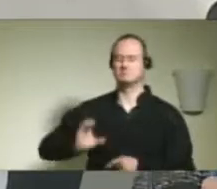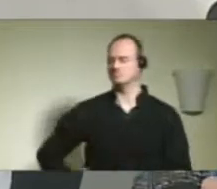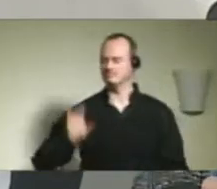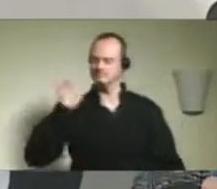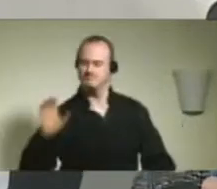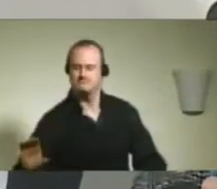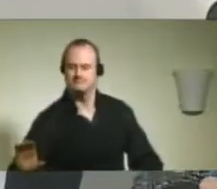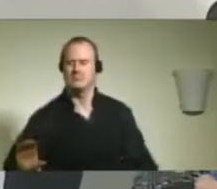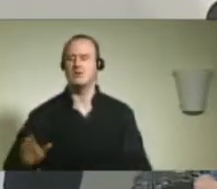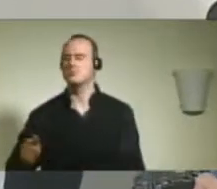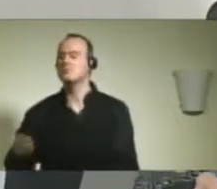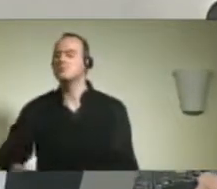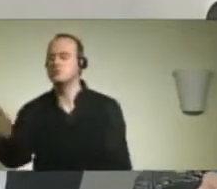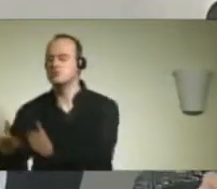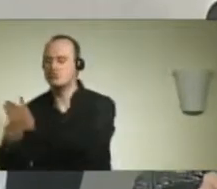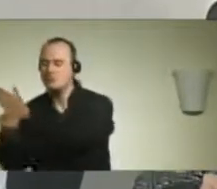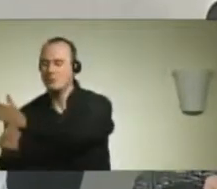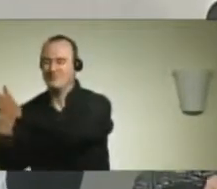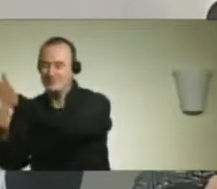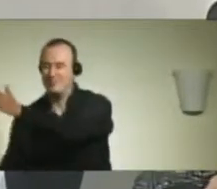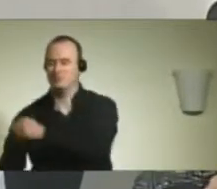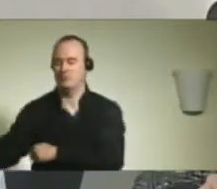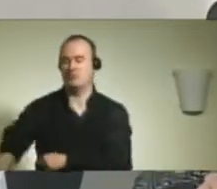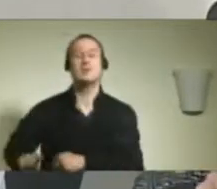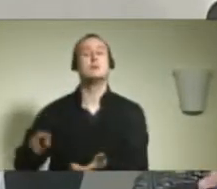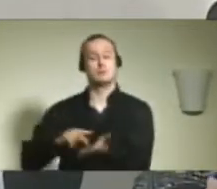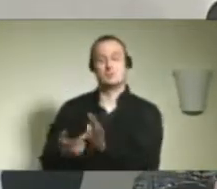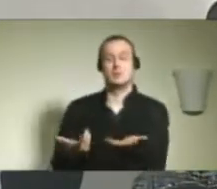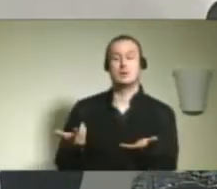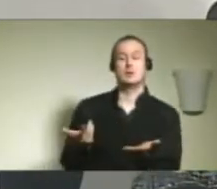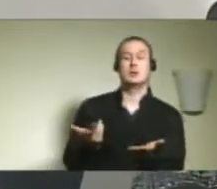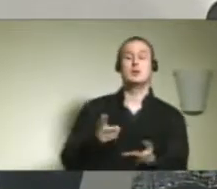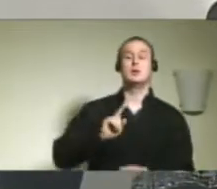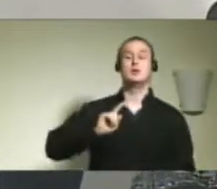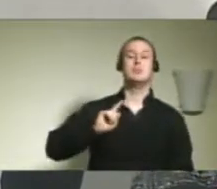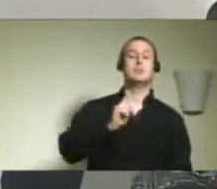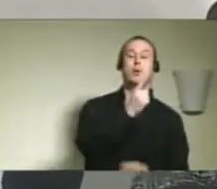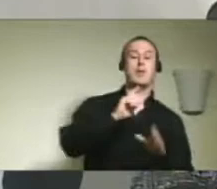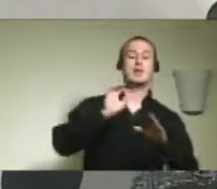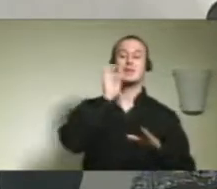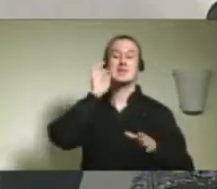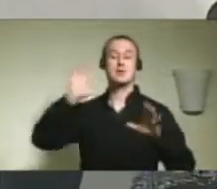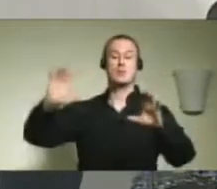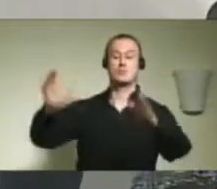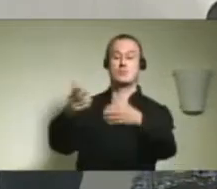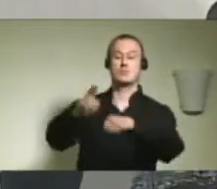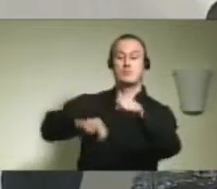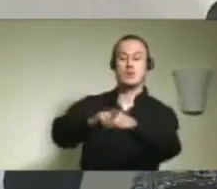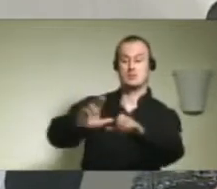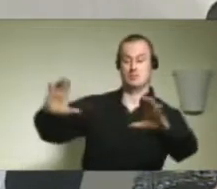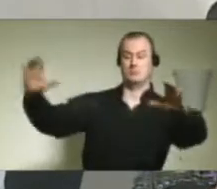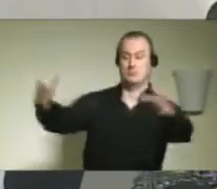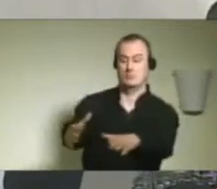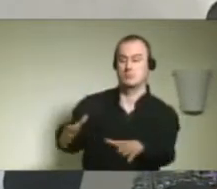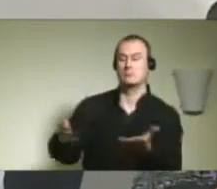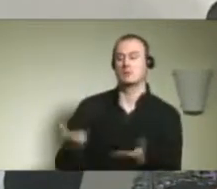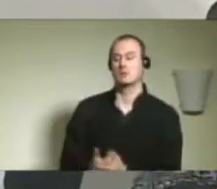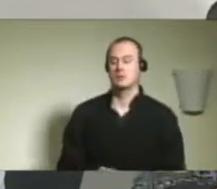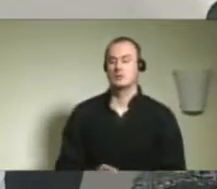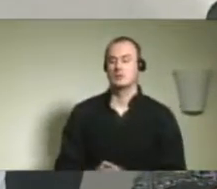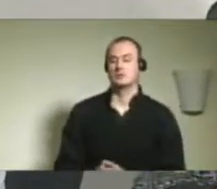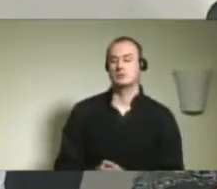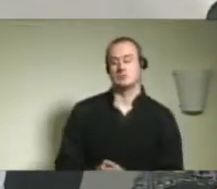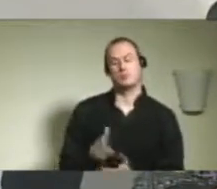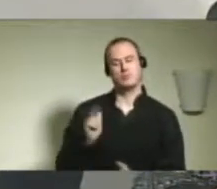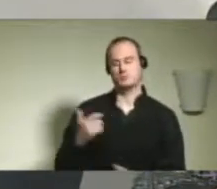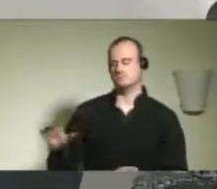les Premières Nations et ceci est une bonne étape. J'aimerais parler un peu de la taille du Canada.